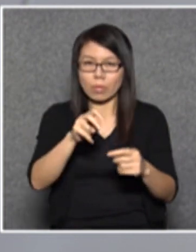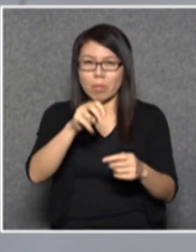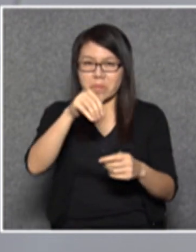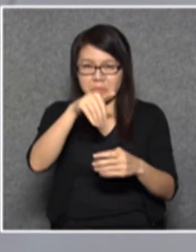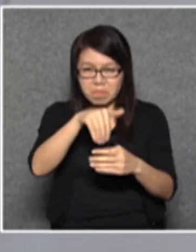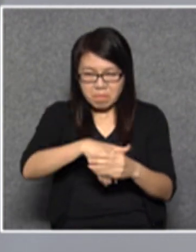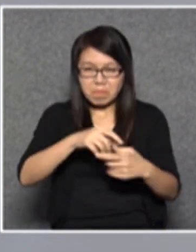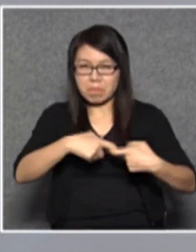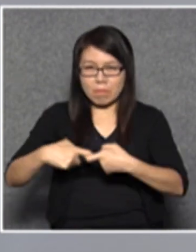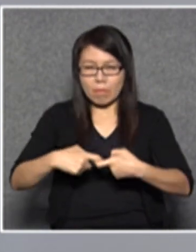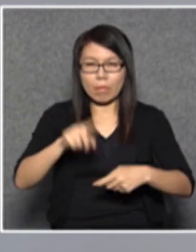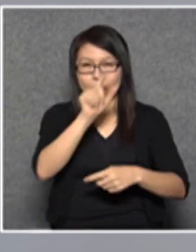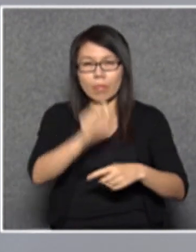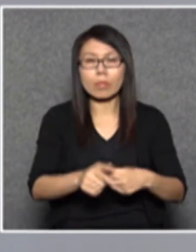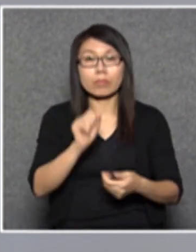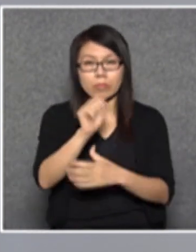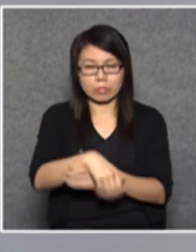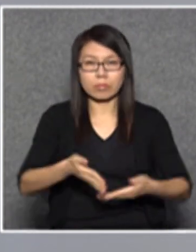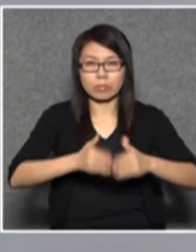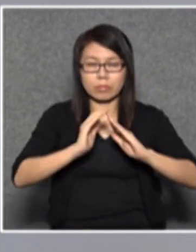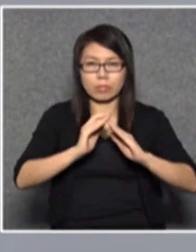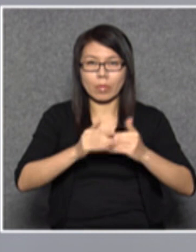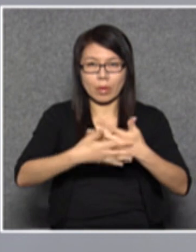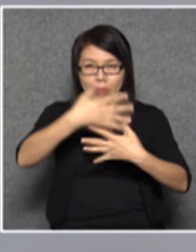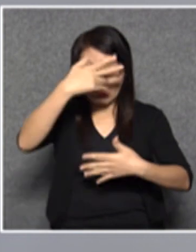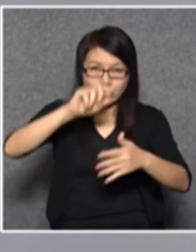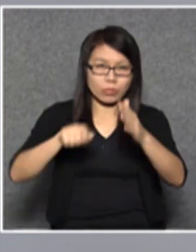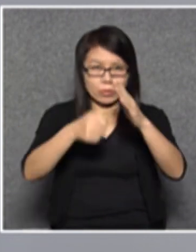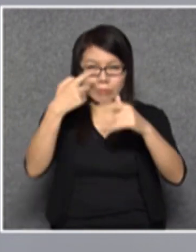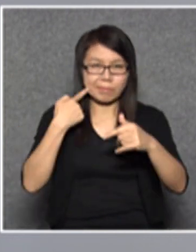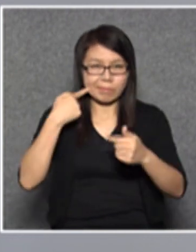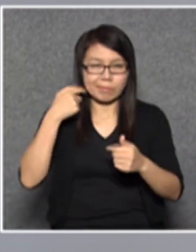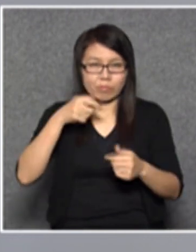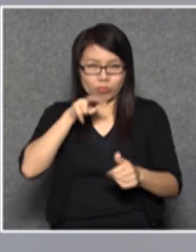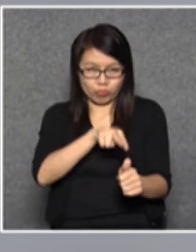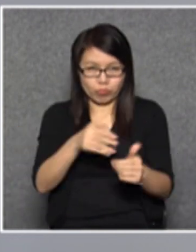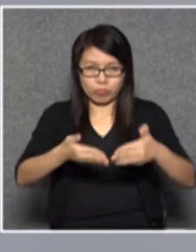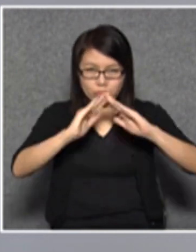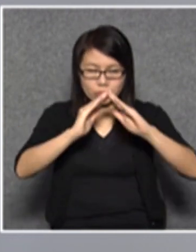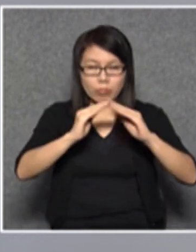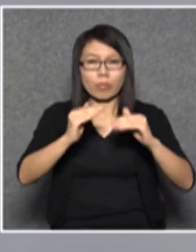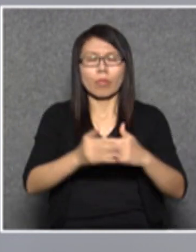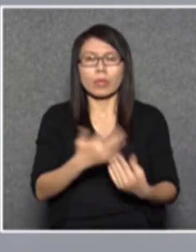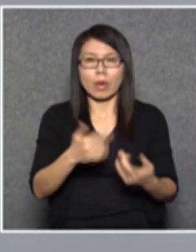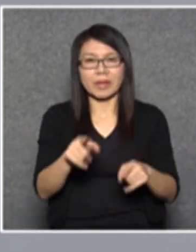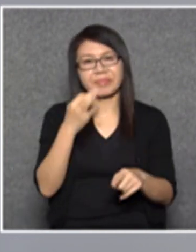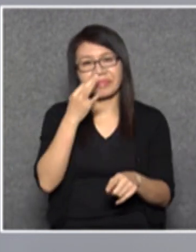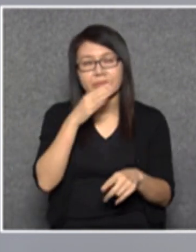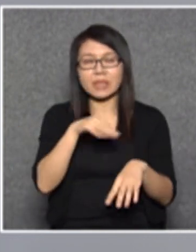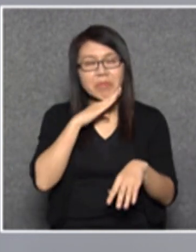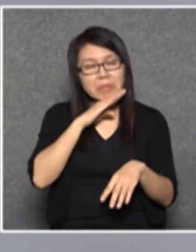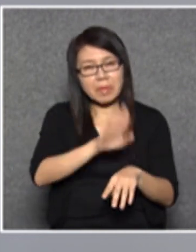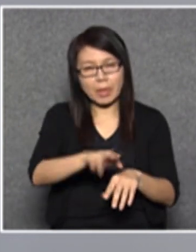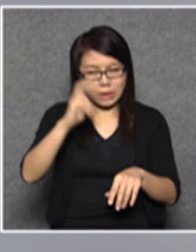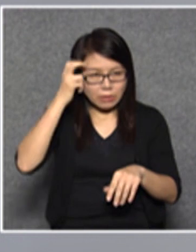都係同意咧係設立呢一個係樓宇維修監管局呢個方向。但係你就嘆慢板，為慢慢研究。